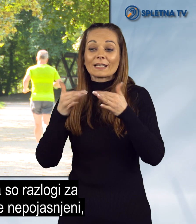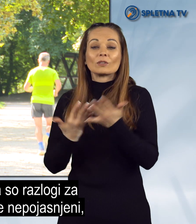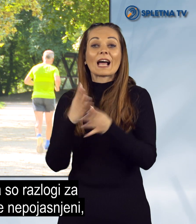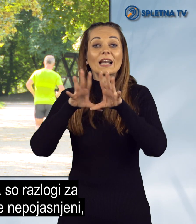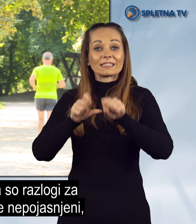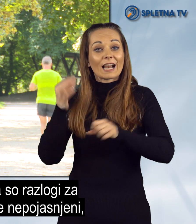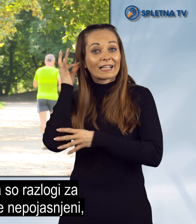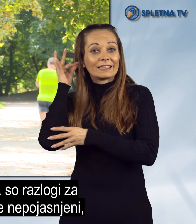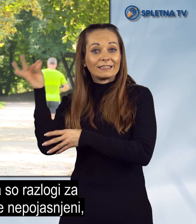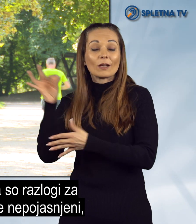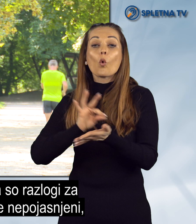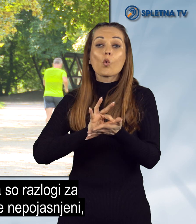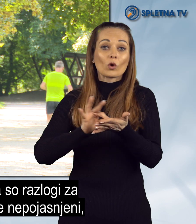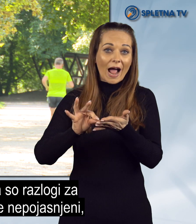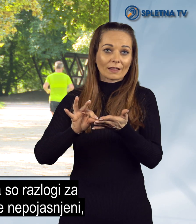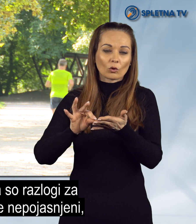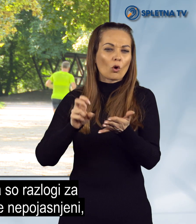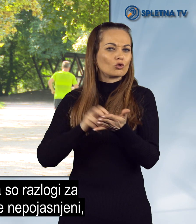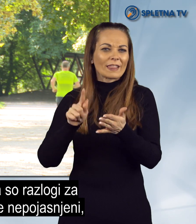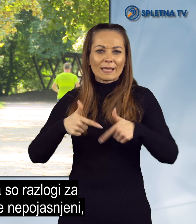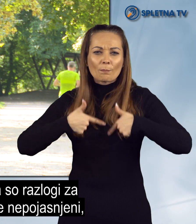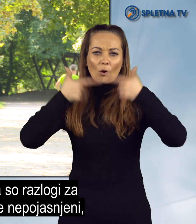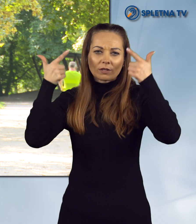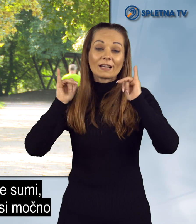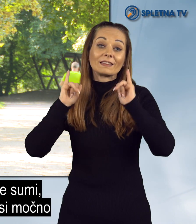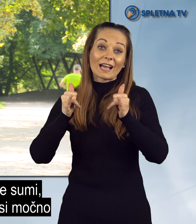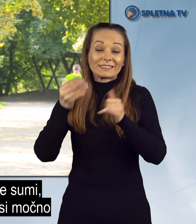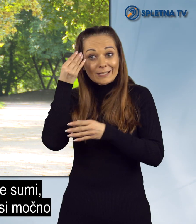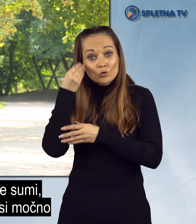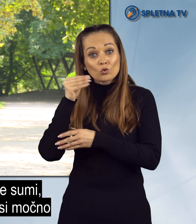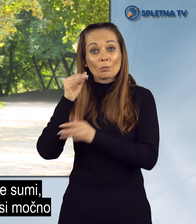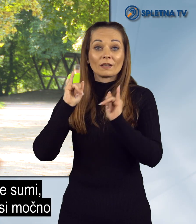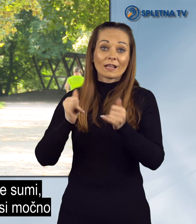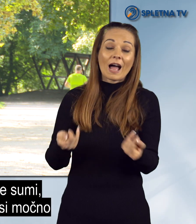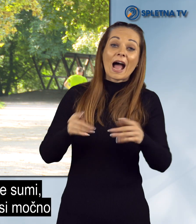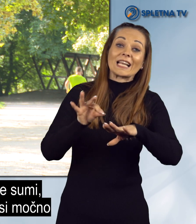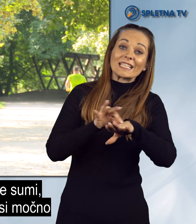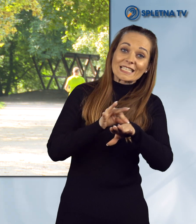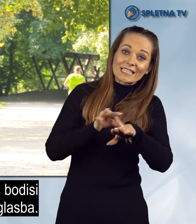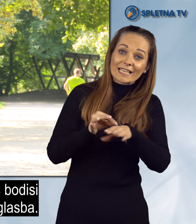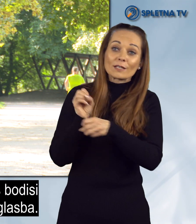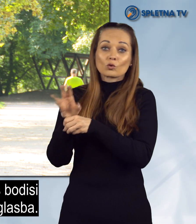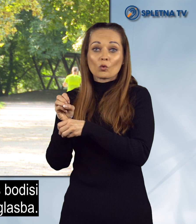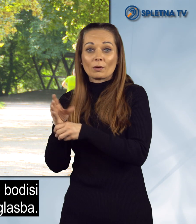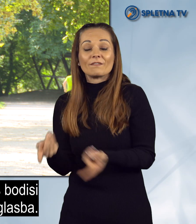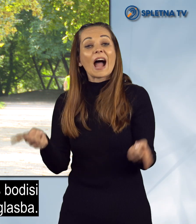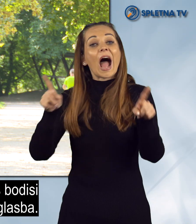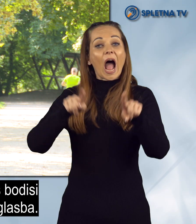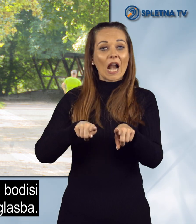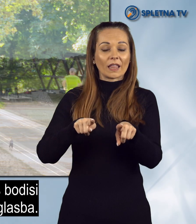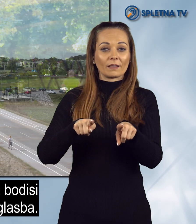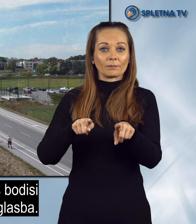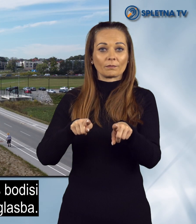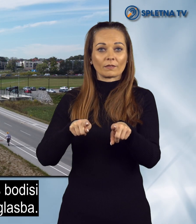razlogi za nastanek tinitusa uradno še ne pojasnjeni, ampak da se sumi, da bodisi stres močno vpliva tukaj ali